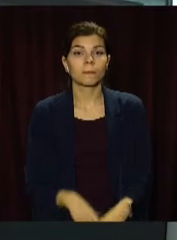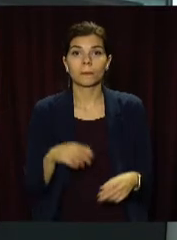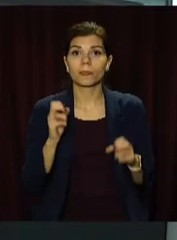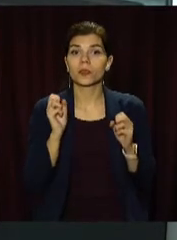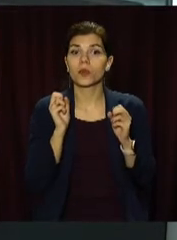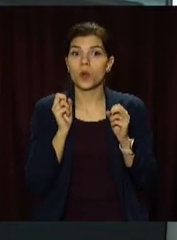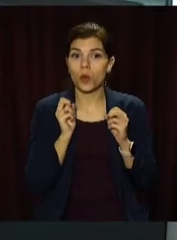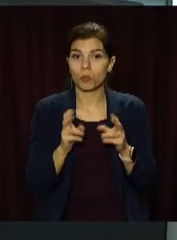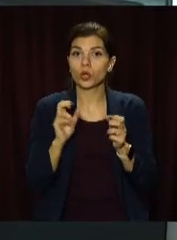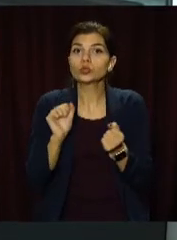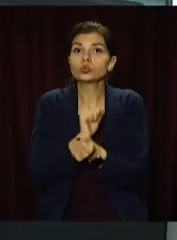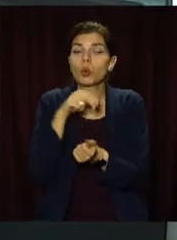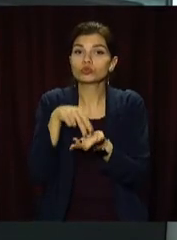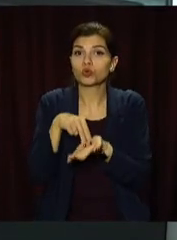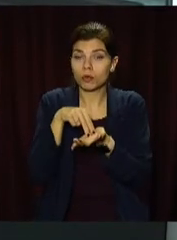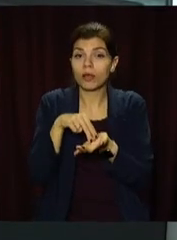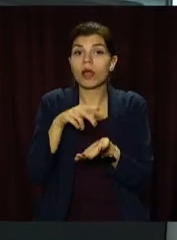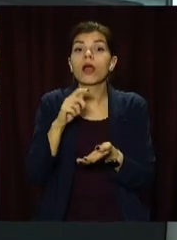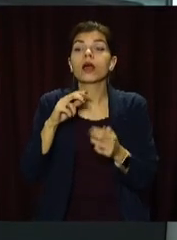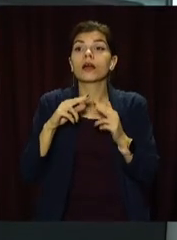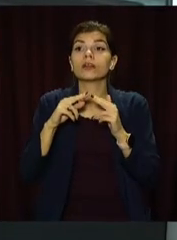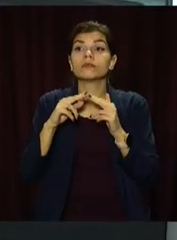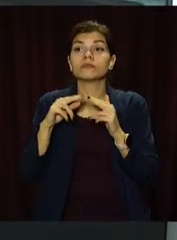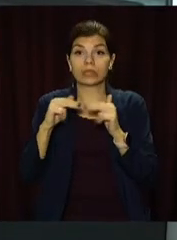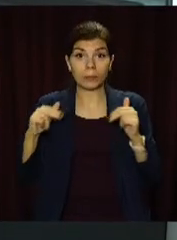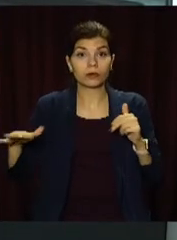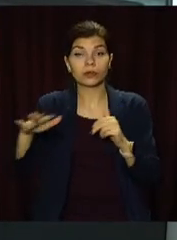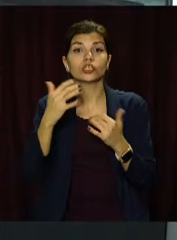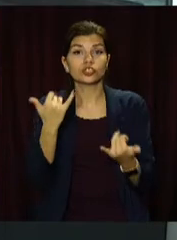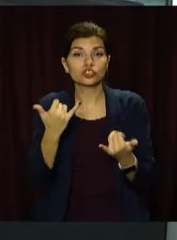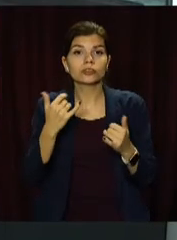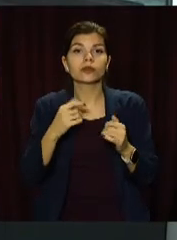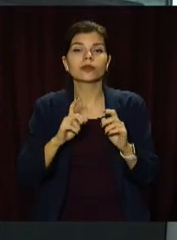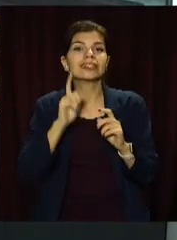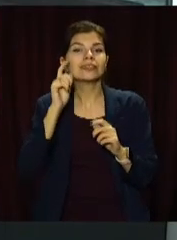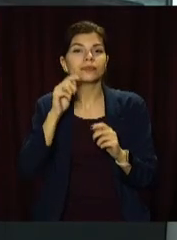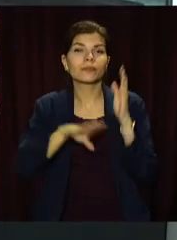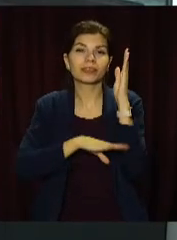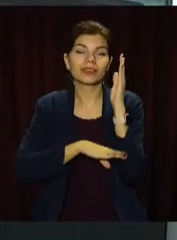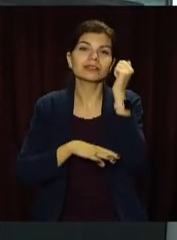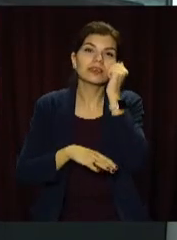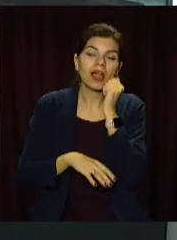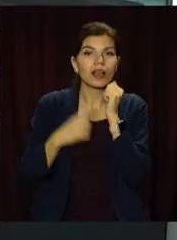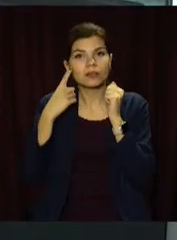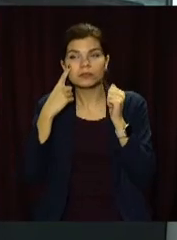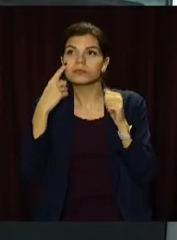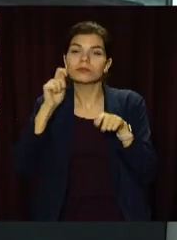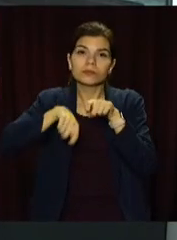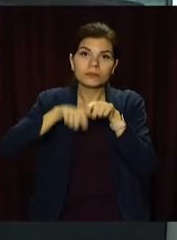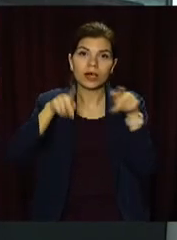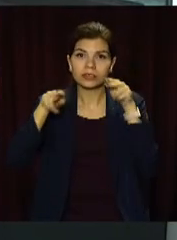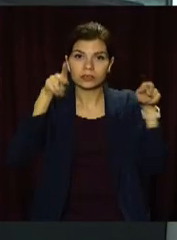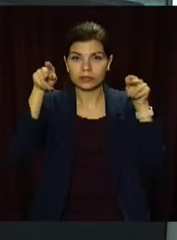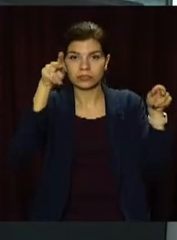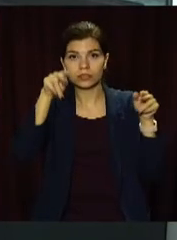Небезпечні сухостої. У Дніпрі проходить планова обрізка та омолодження зелених насаджень. Падіння гілок або дерев на дроти –